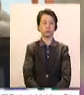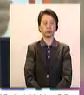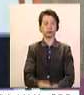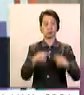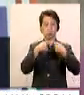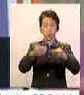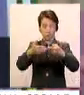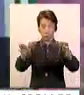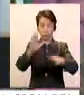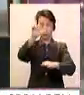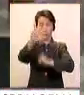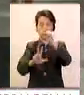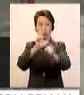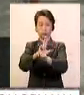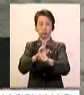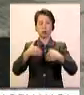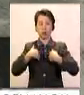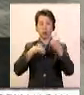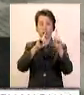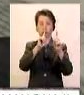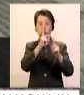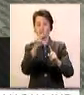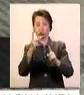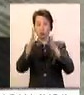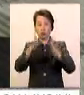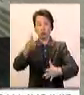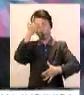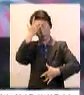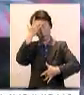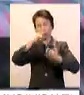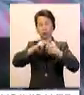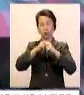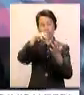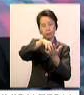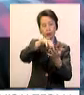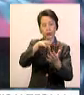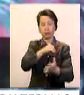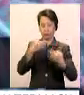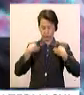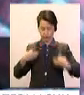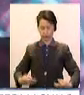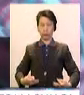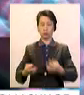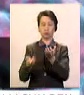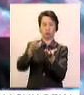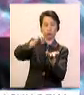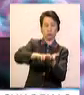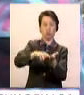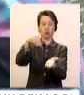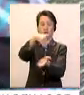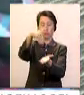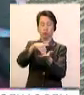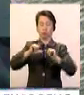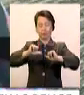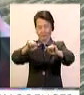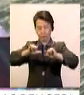Sejak dibuka 3 tahun lalu, kira-kira 1,000 pesakit yang menghadapi masalah pembelajaran dan fizikal didaftarkan di pusat terapi